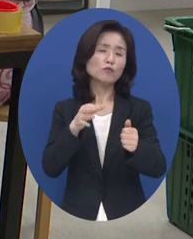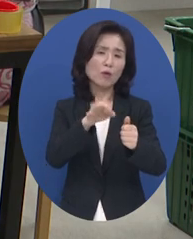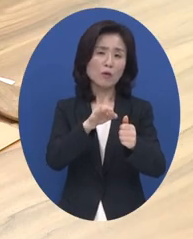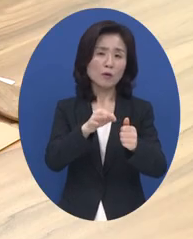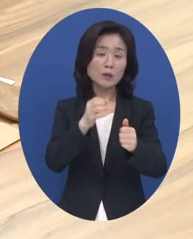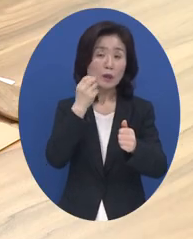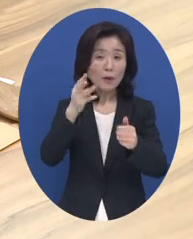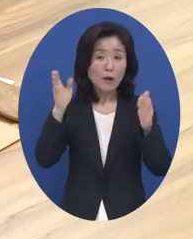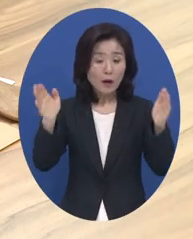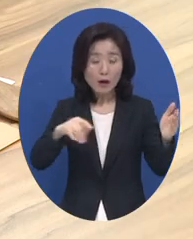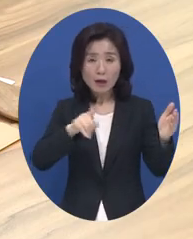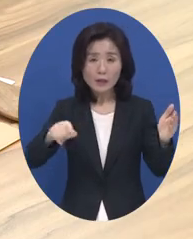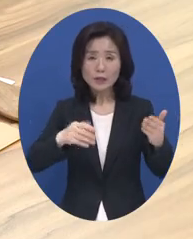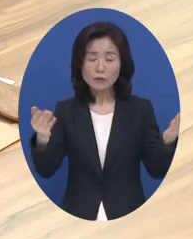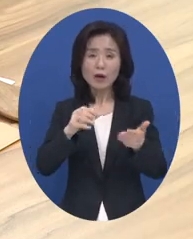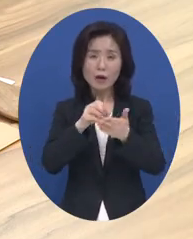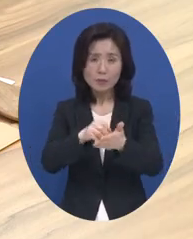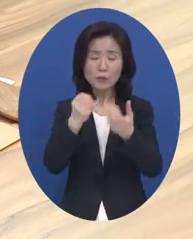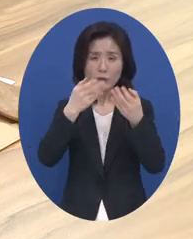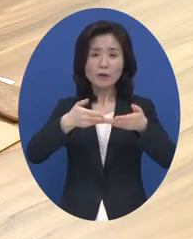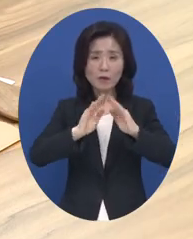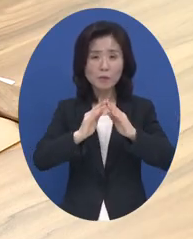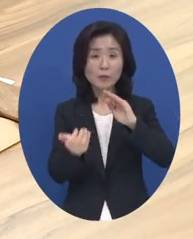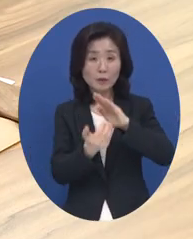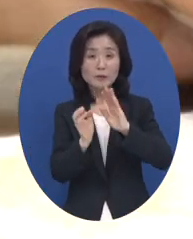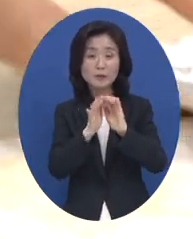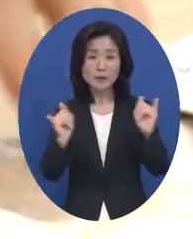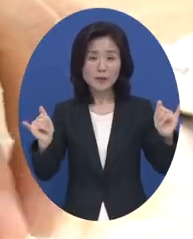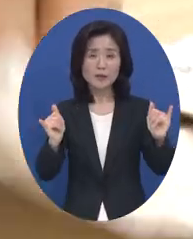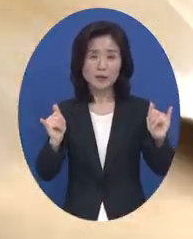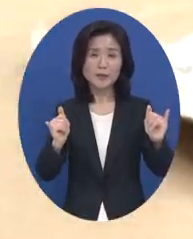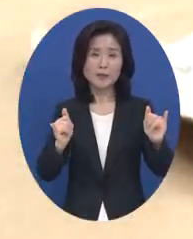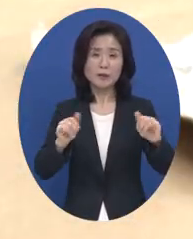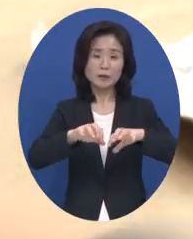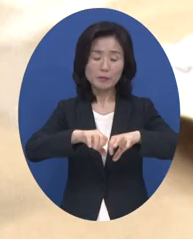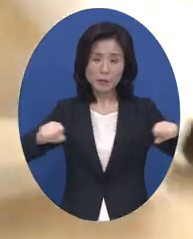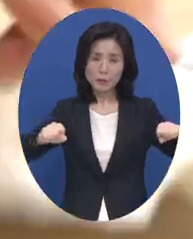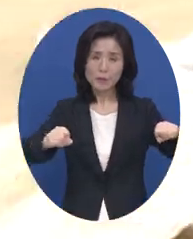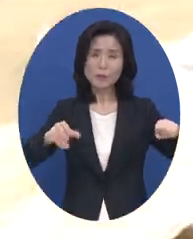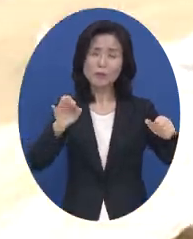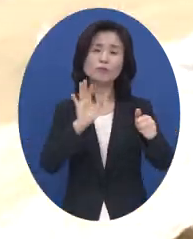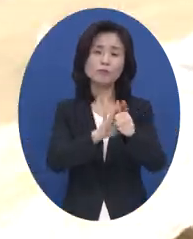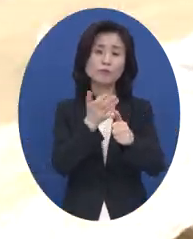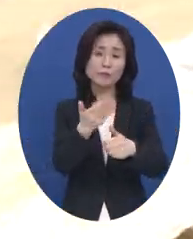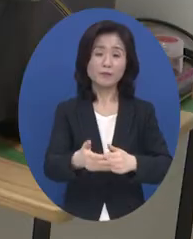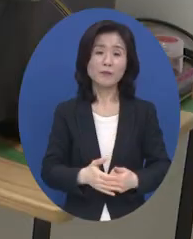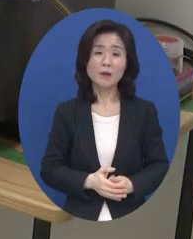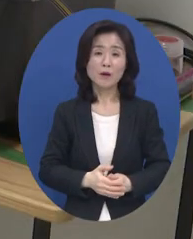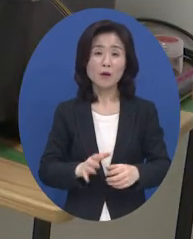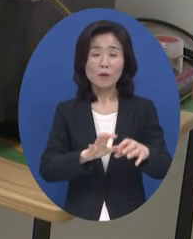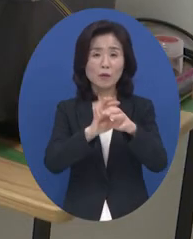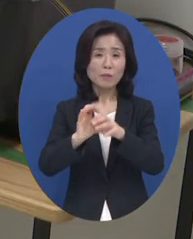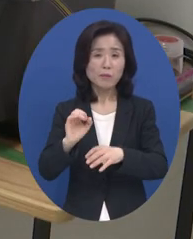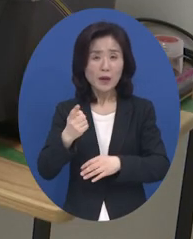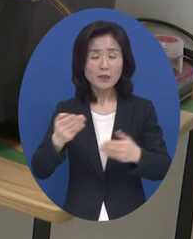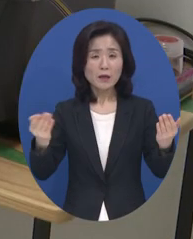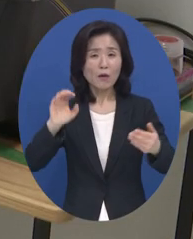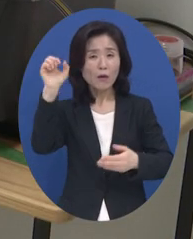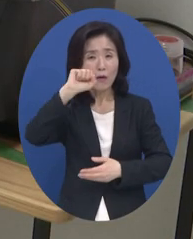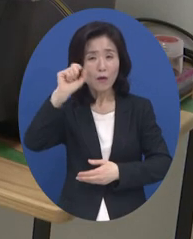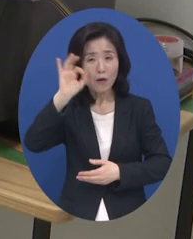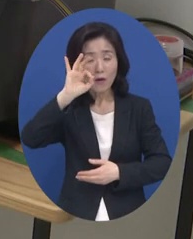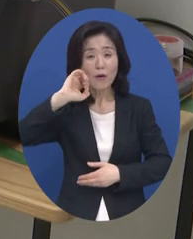내 취창업에 성공한 구직자에게 별도 지급할 예정입니다. 코로나19발 구직난에